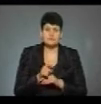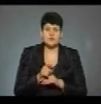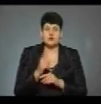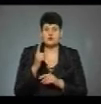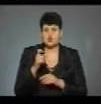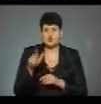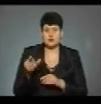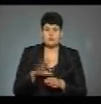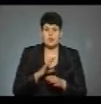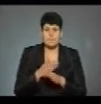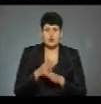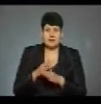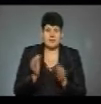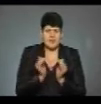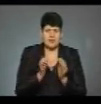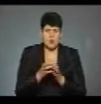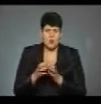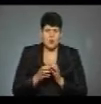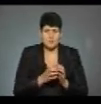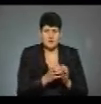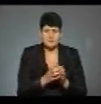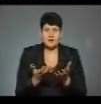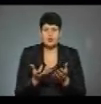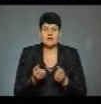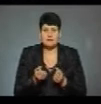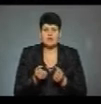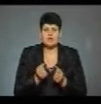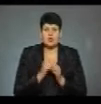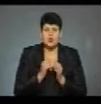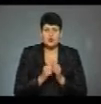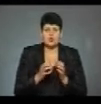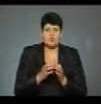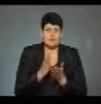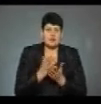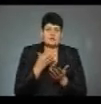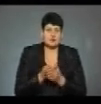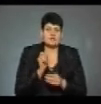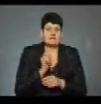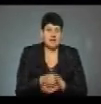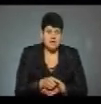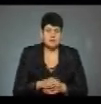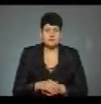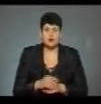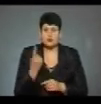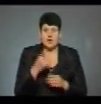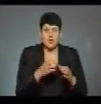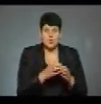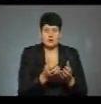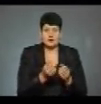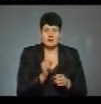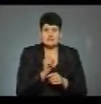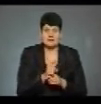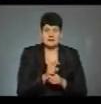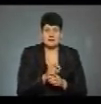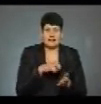була поділена на маленькі групи, які отримували кожні групи свої завдання. Тобто одна група отримала завдання